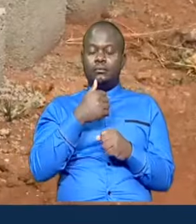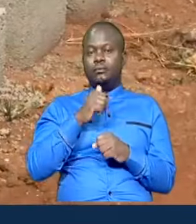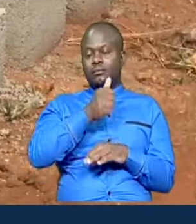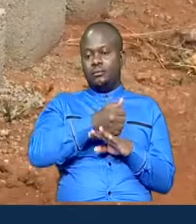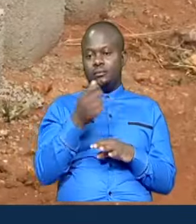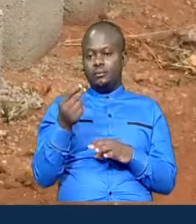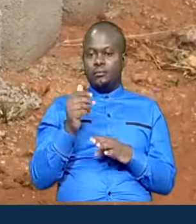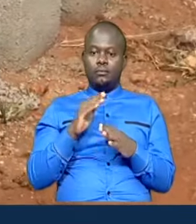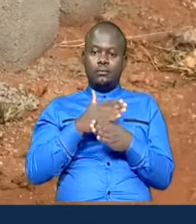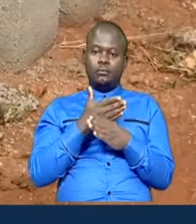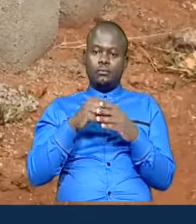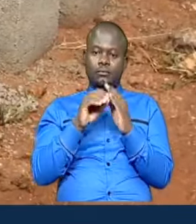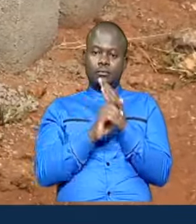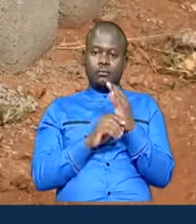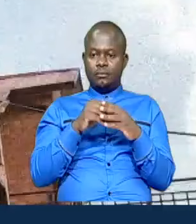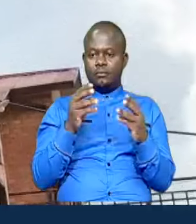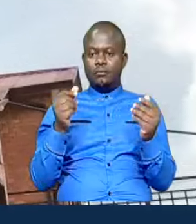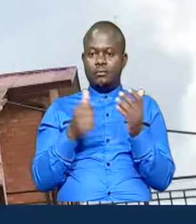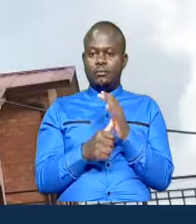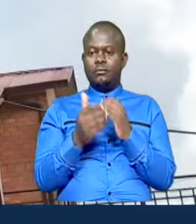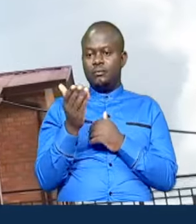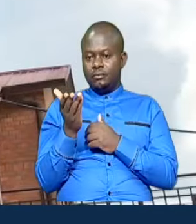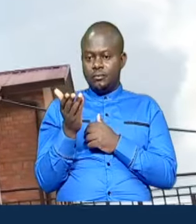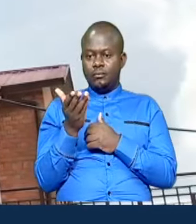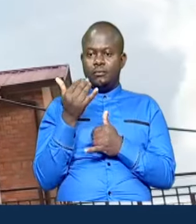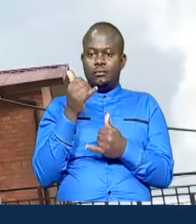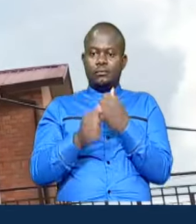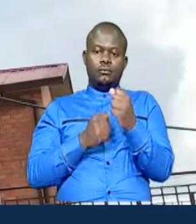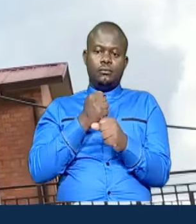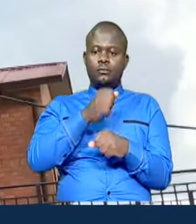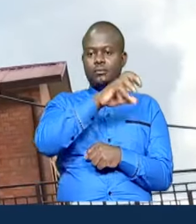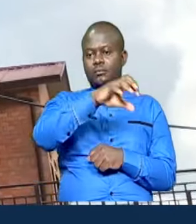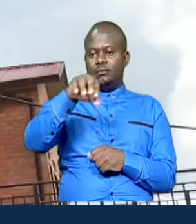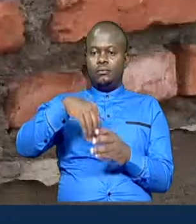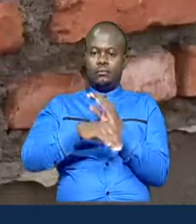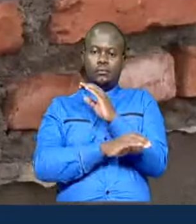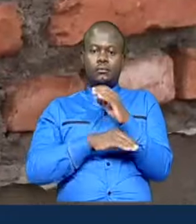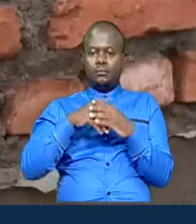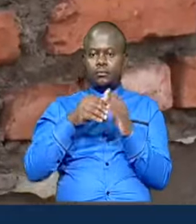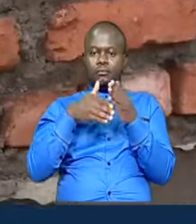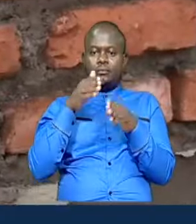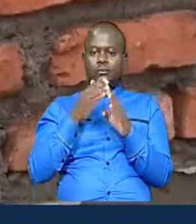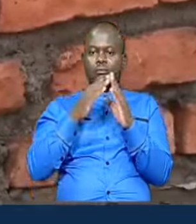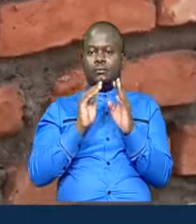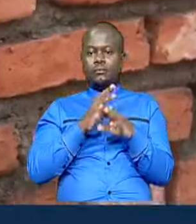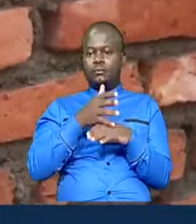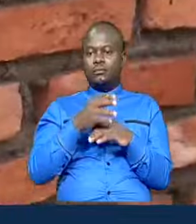amafaranga asaranganywa mu turere mu gukemura iki kibazo. Muri uyu mwaka hirya no hino mu gihugu harimo kubakwa inzu zigera